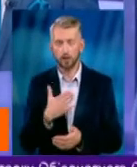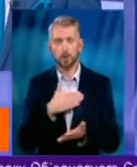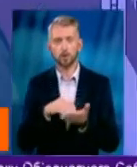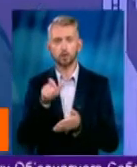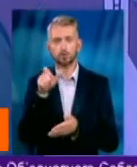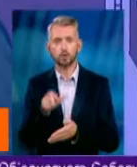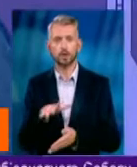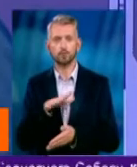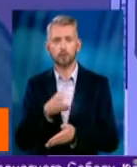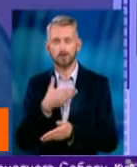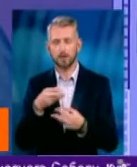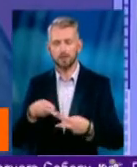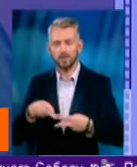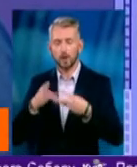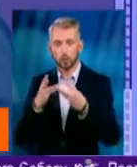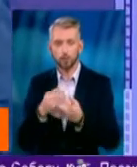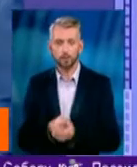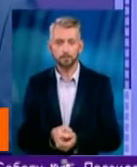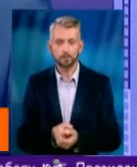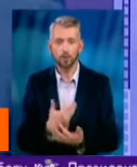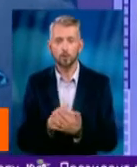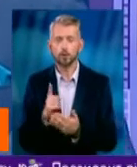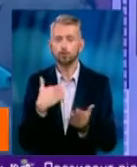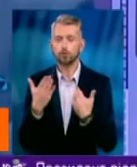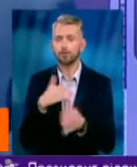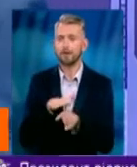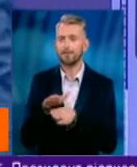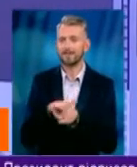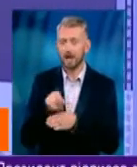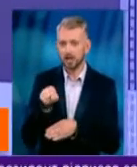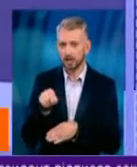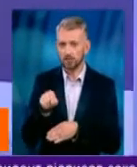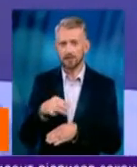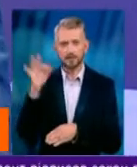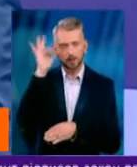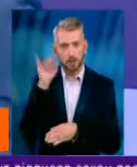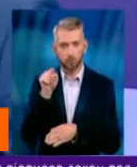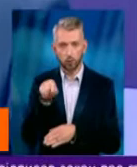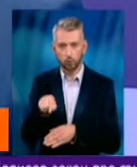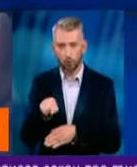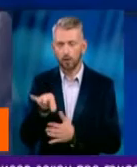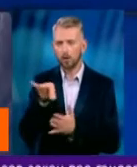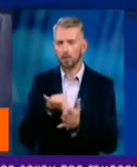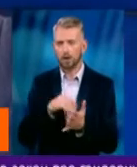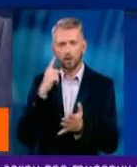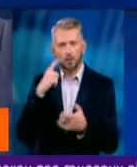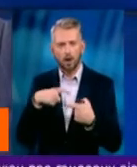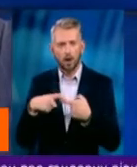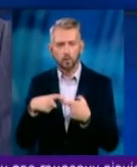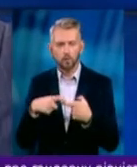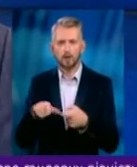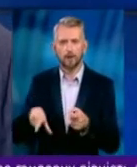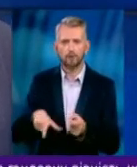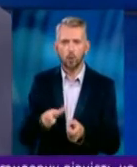Кисельова була з нами на зв'язку. Ну, ось що стосується підрядників, так згадали про нього. У мене одразу асоціація з